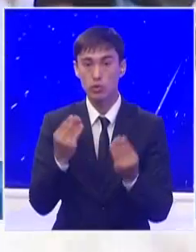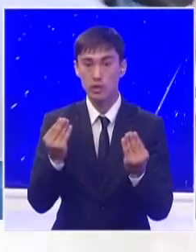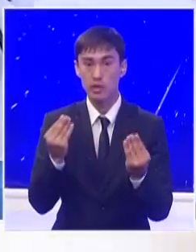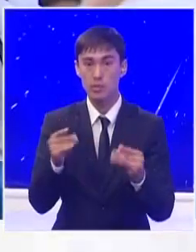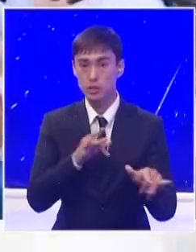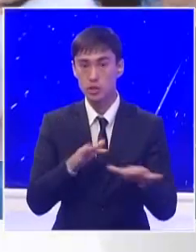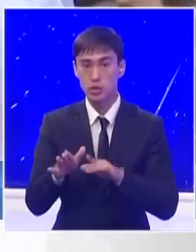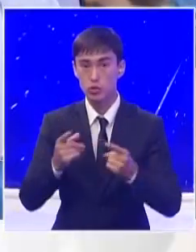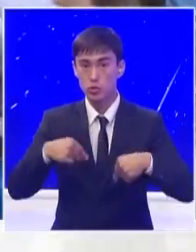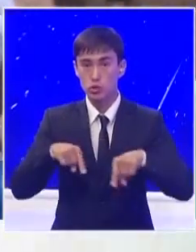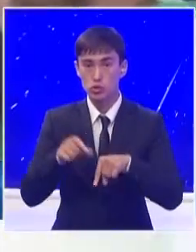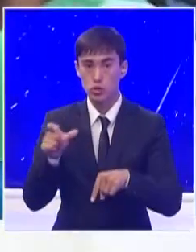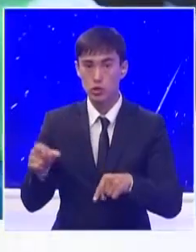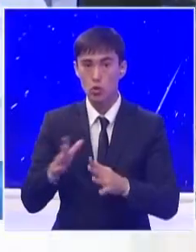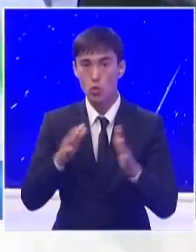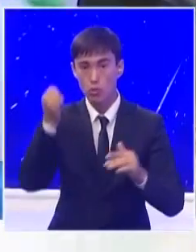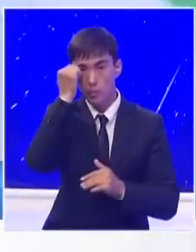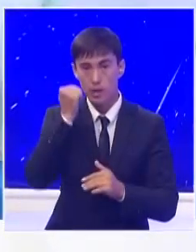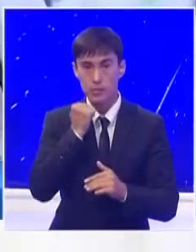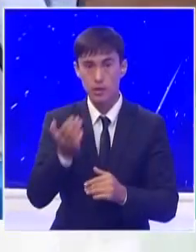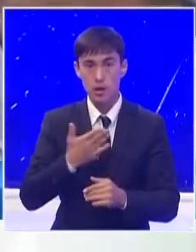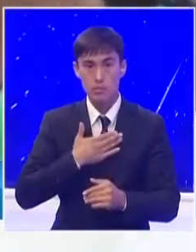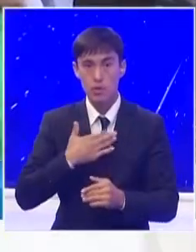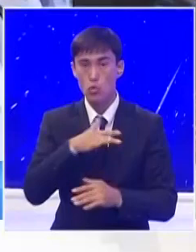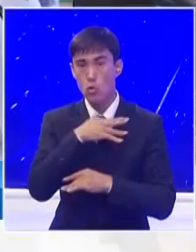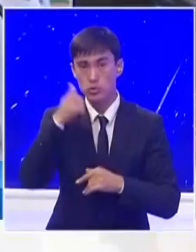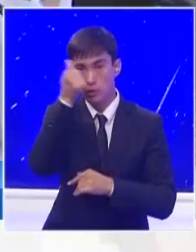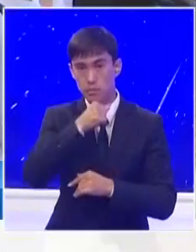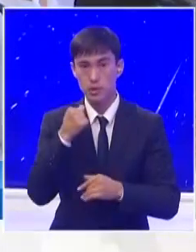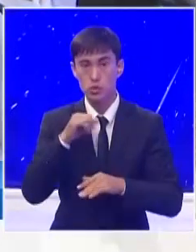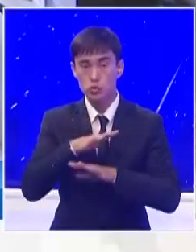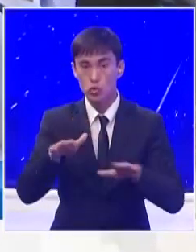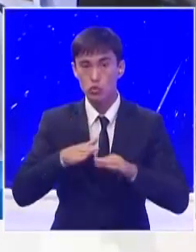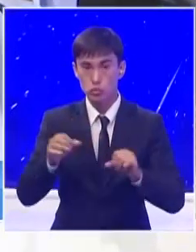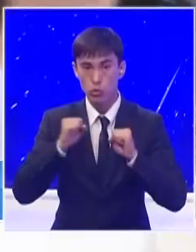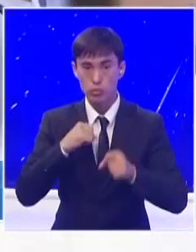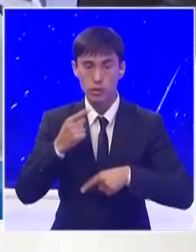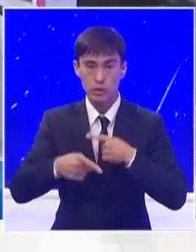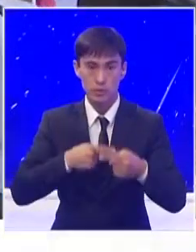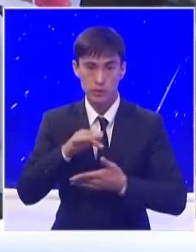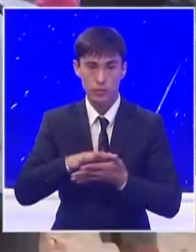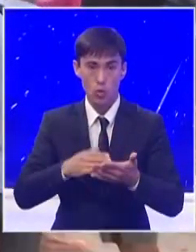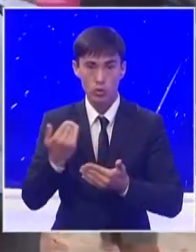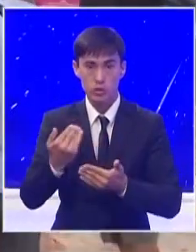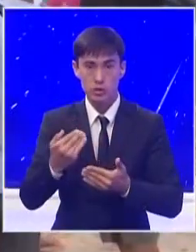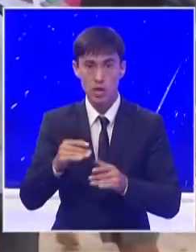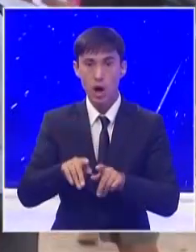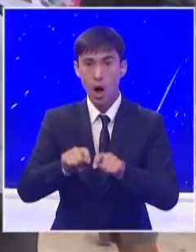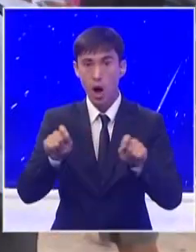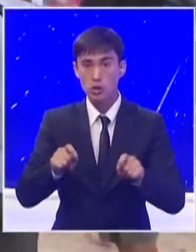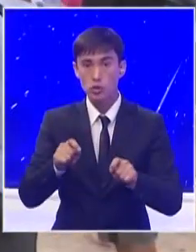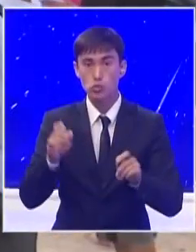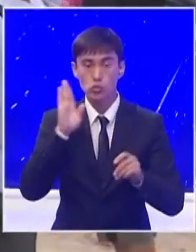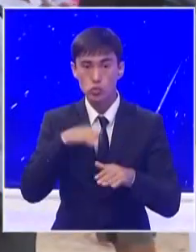керемет іс-шара. Ұйымдастырушыларға көп-көп рахмет. Мен көп жылдан бері суда жүзу спортымен айналысып келемін. Оның ішінде ашық